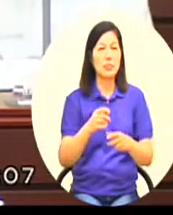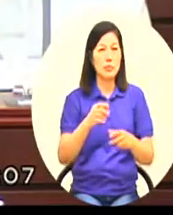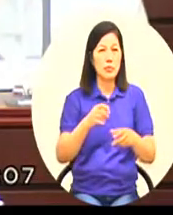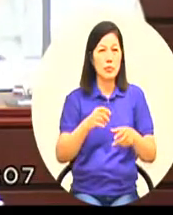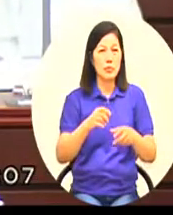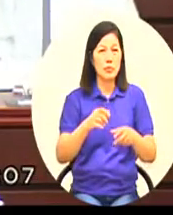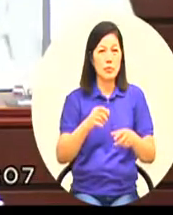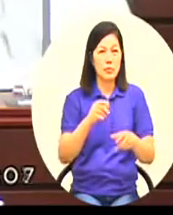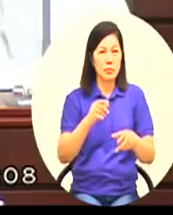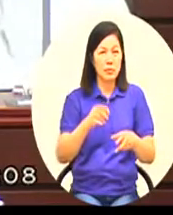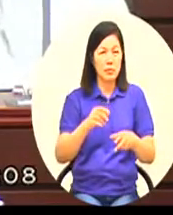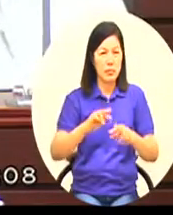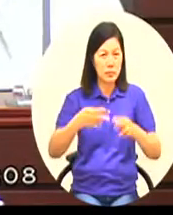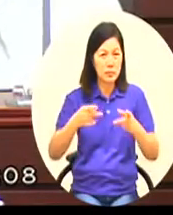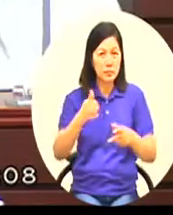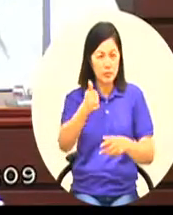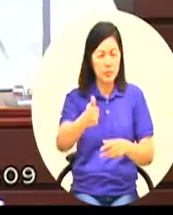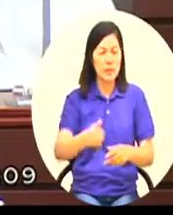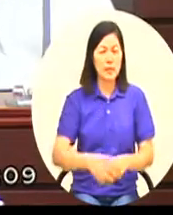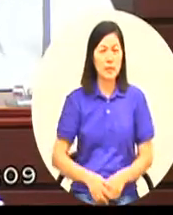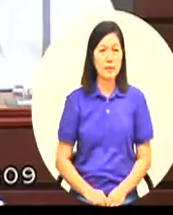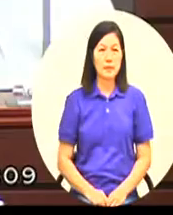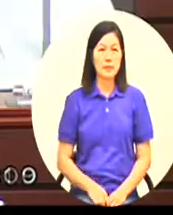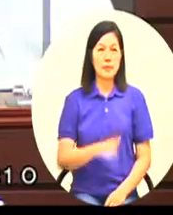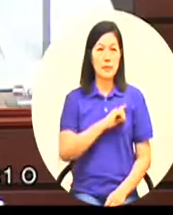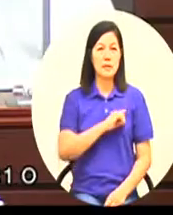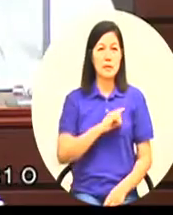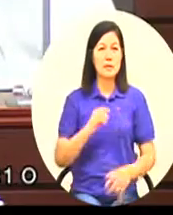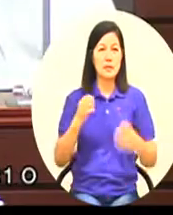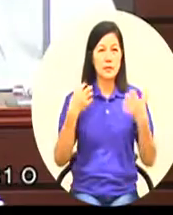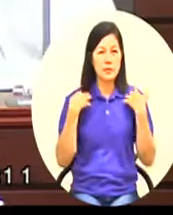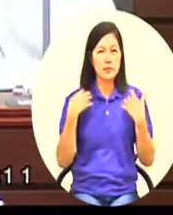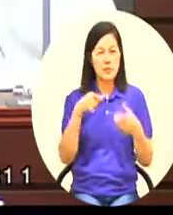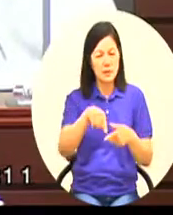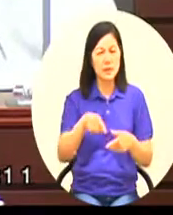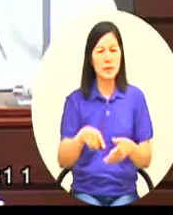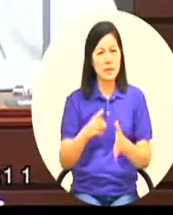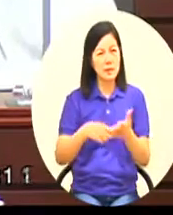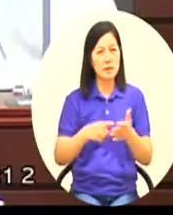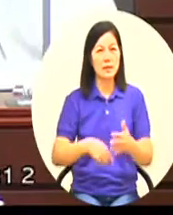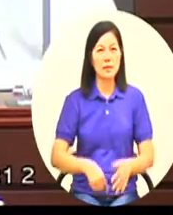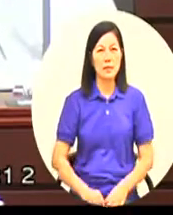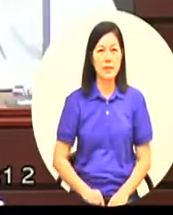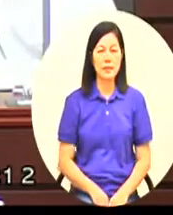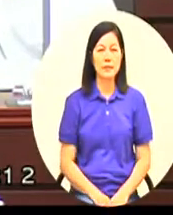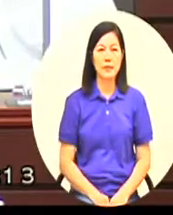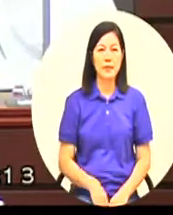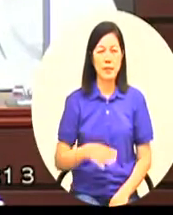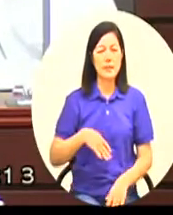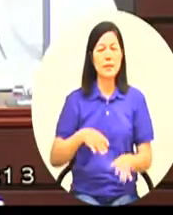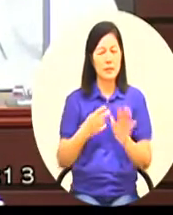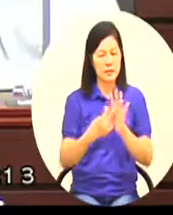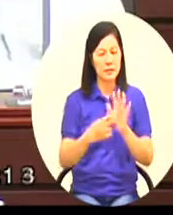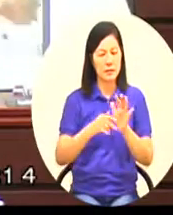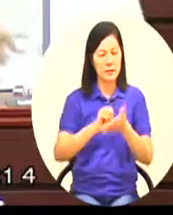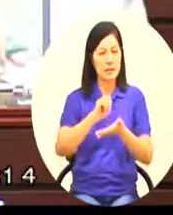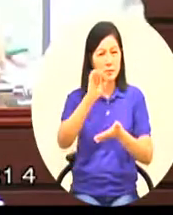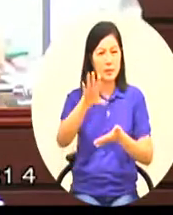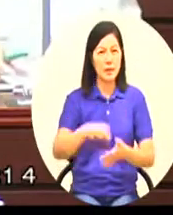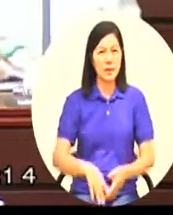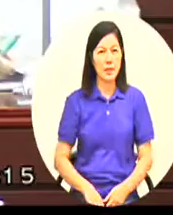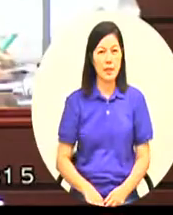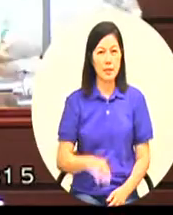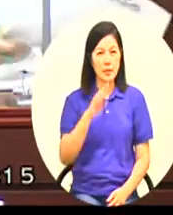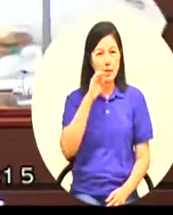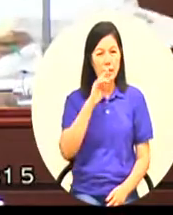些。好，所以这个可能议员在资讯方面呢，我给议员做这样的一个报告，才不会有出